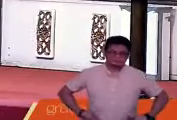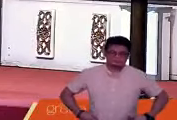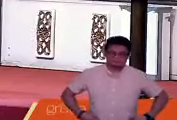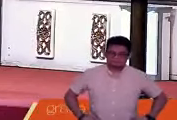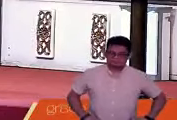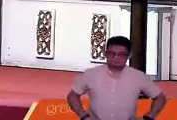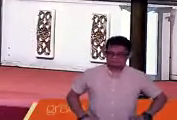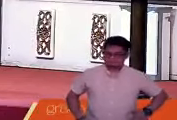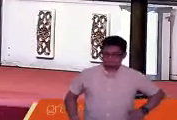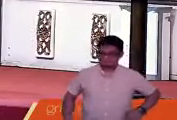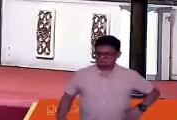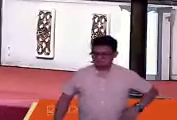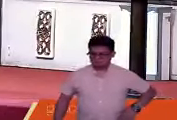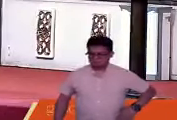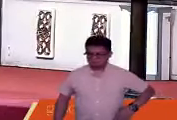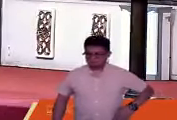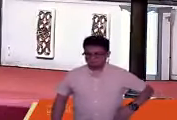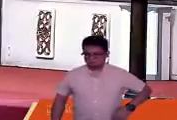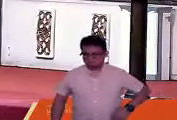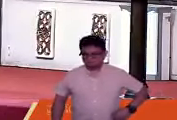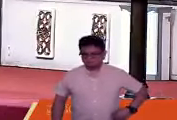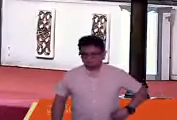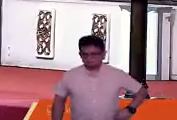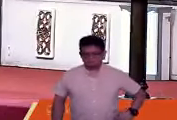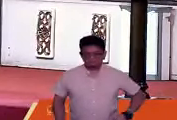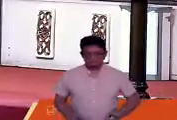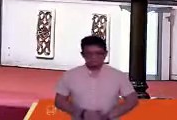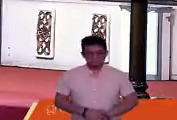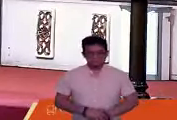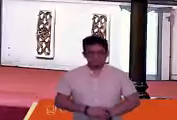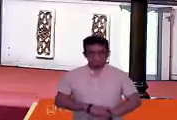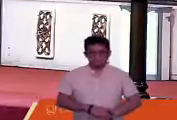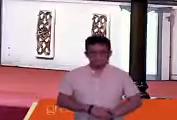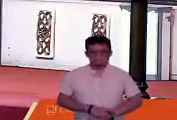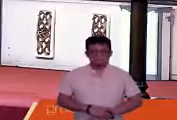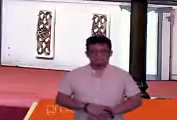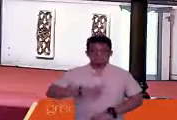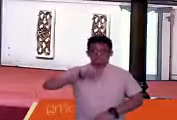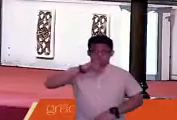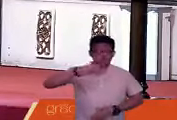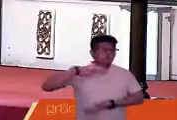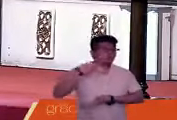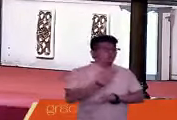wala man ayuha pagkaon ang pagkaon na hagbong. Mauna kita,